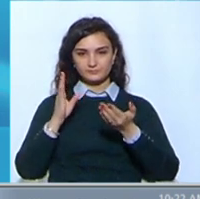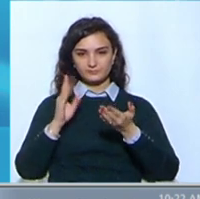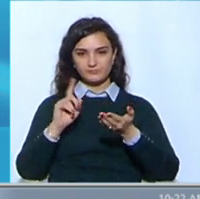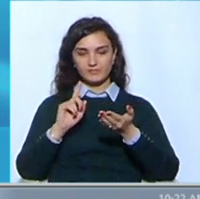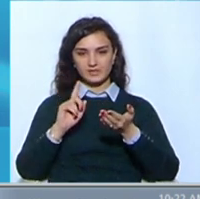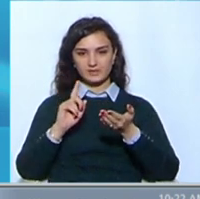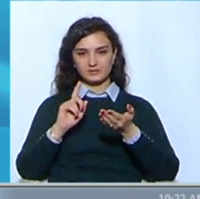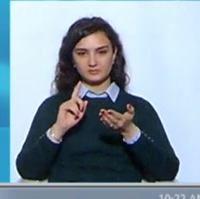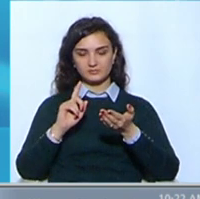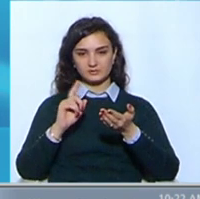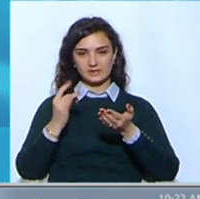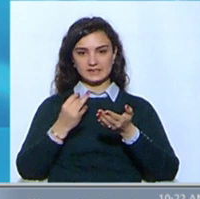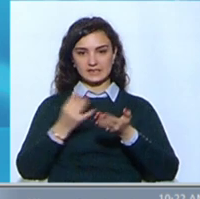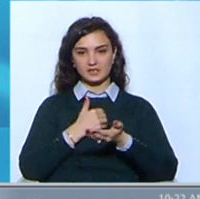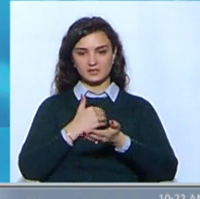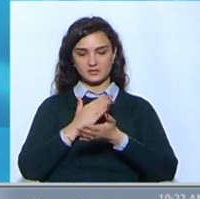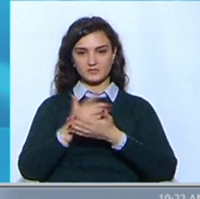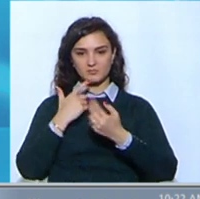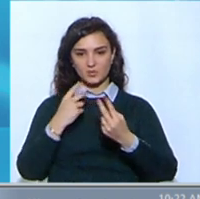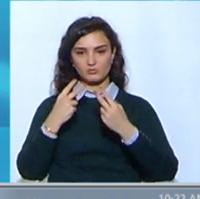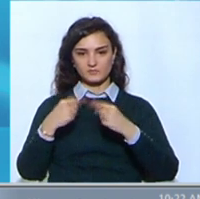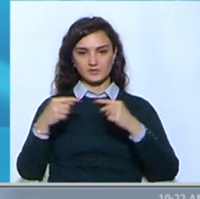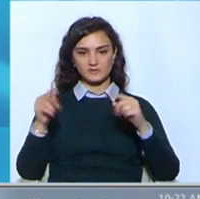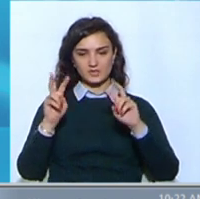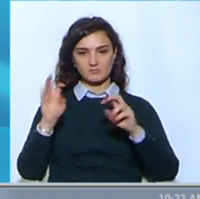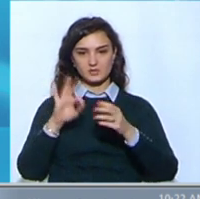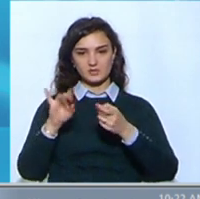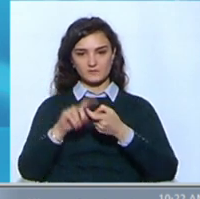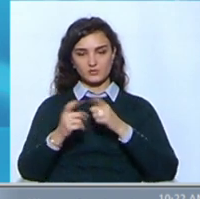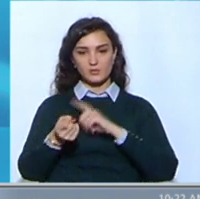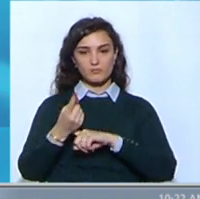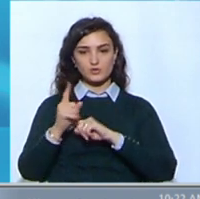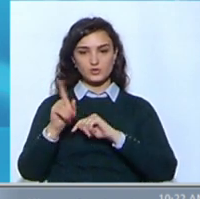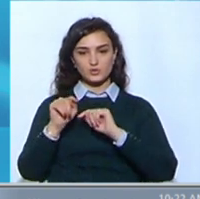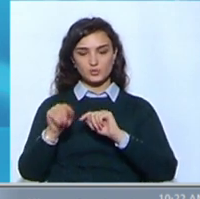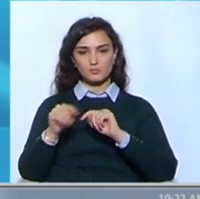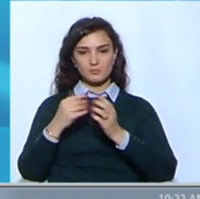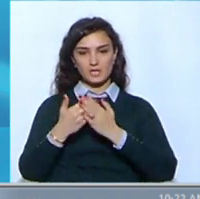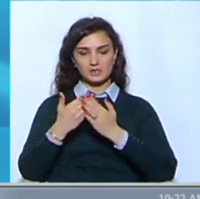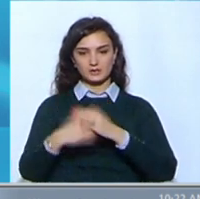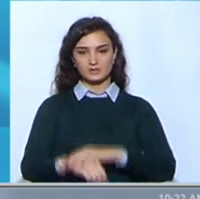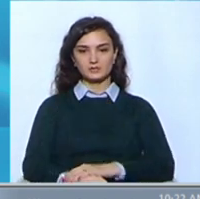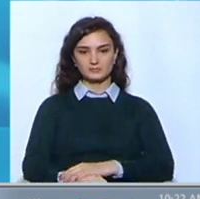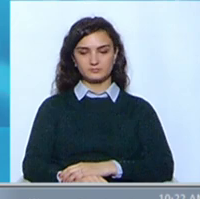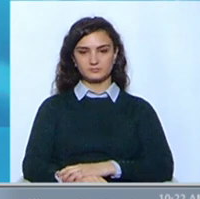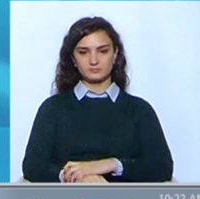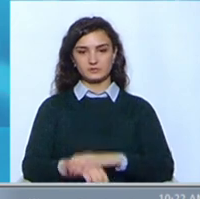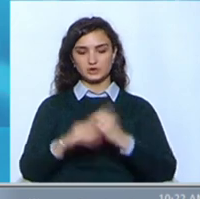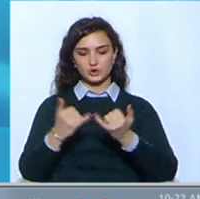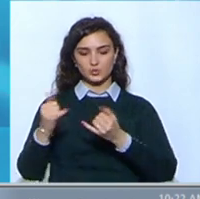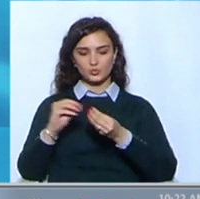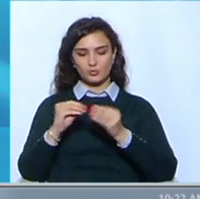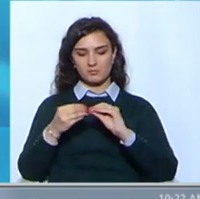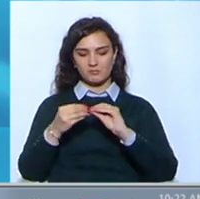რა ინტერესი აქვს მაყურებელს სხვადასხვა თემასთან დაკავშირებით, აღმოვაჩინეთ, რომ მაგალითად სეზონური